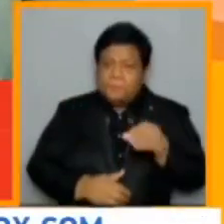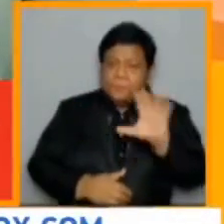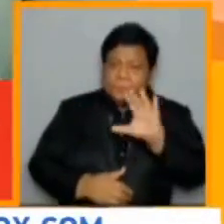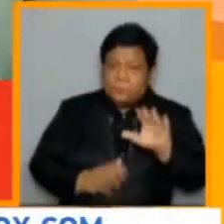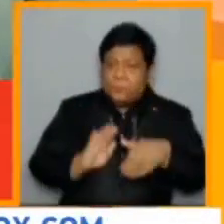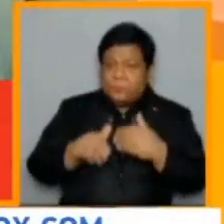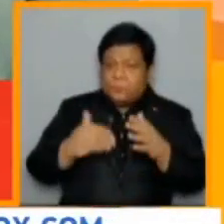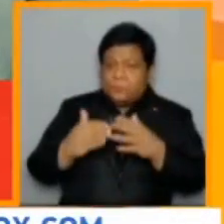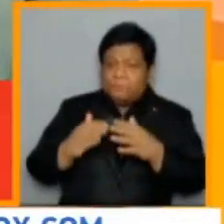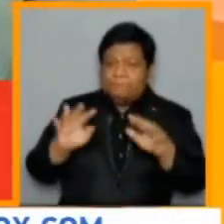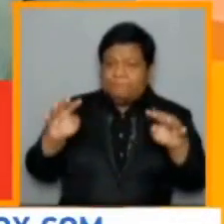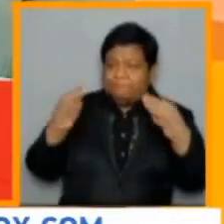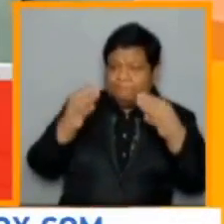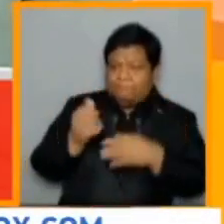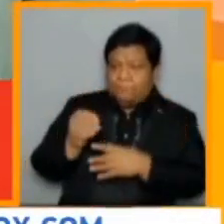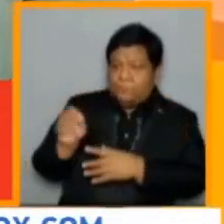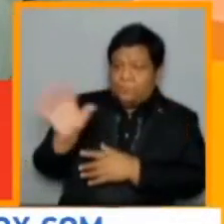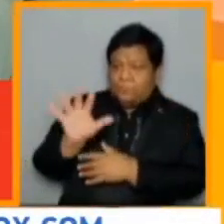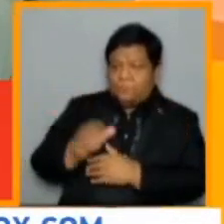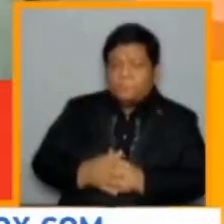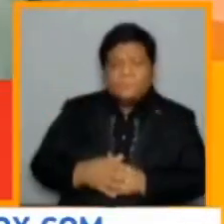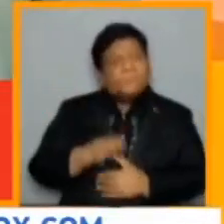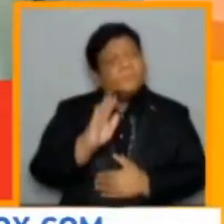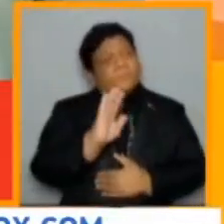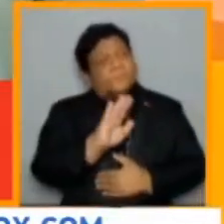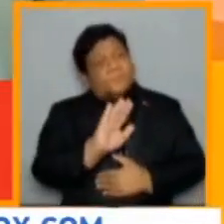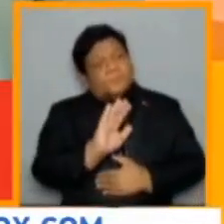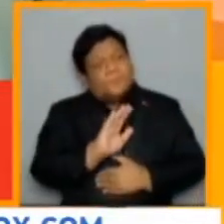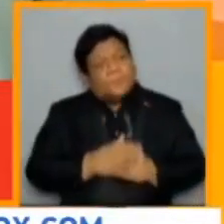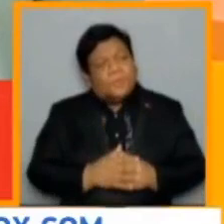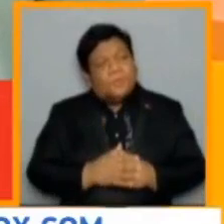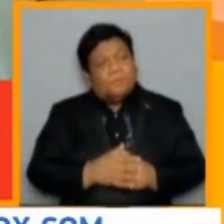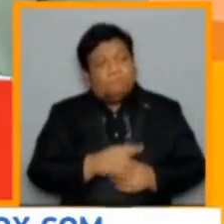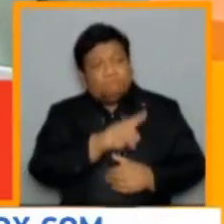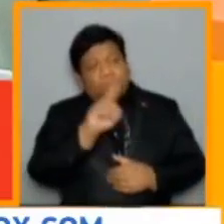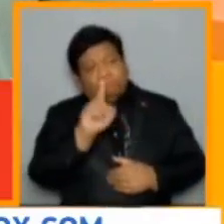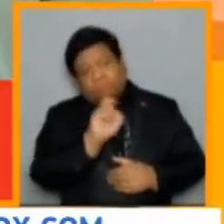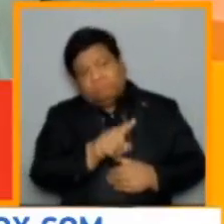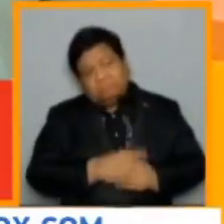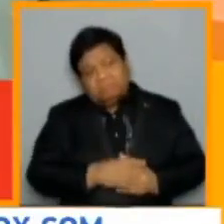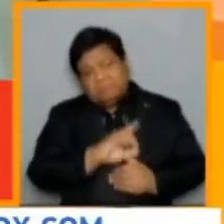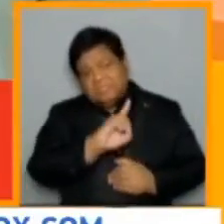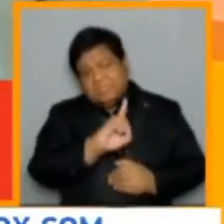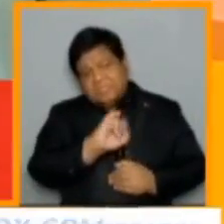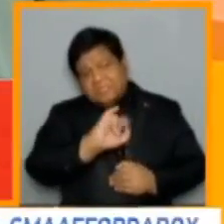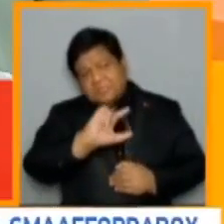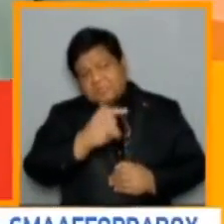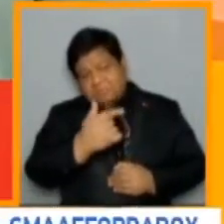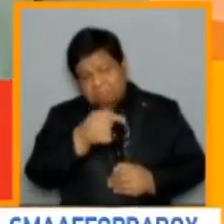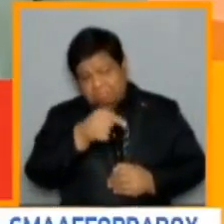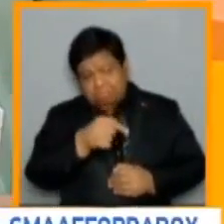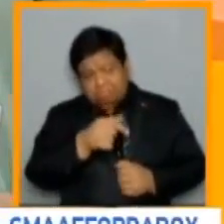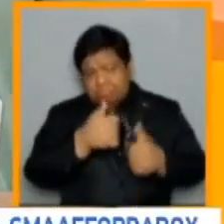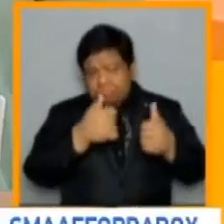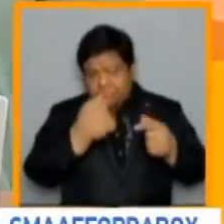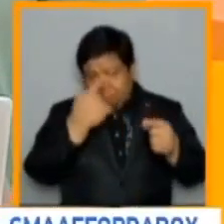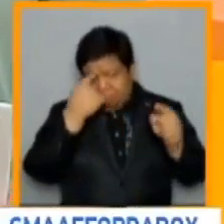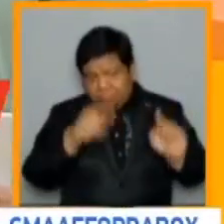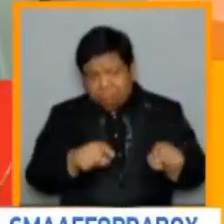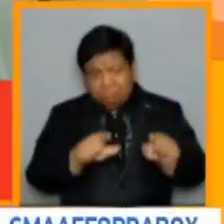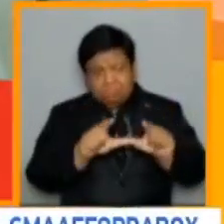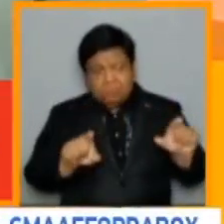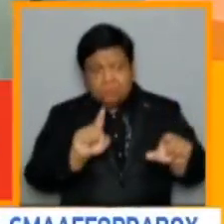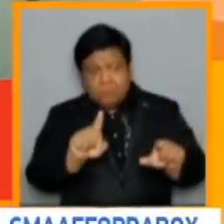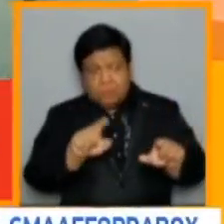rin po. Apo, Usec Densing, pabor po ba ang DILG sa rekomendasyon na ibaba sa Alert Level 1 ang NCR? Sa tingin niyo ba ay handa na ang